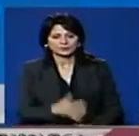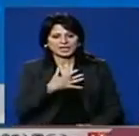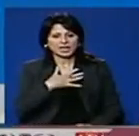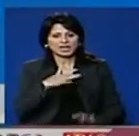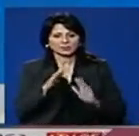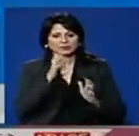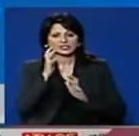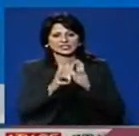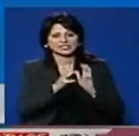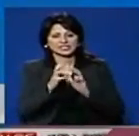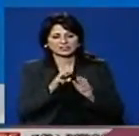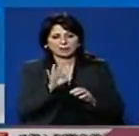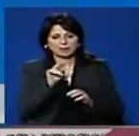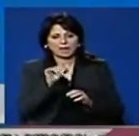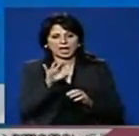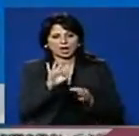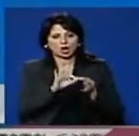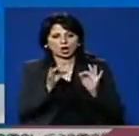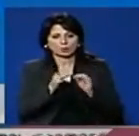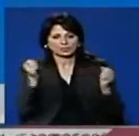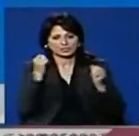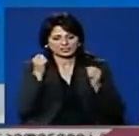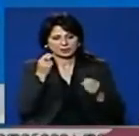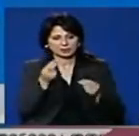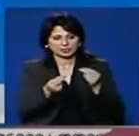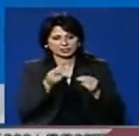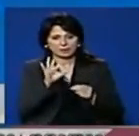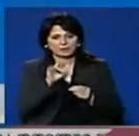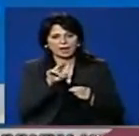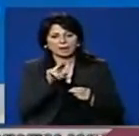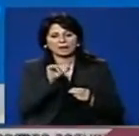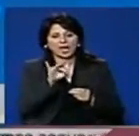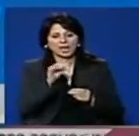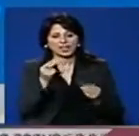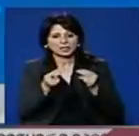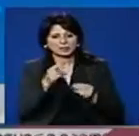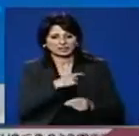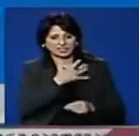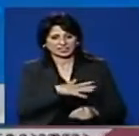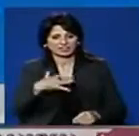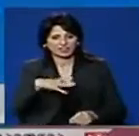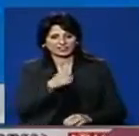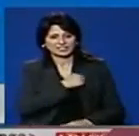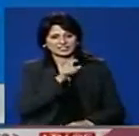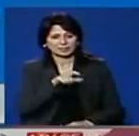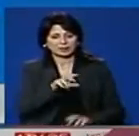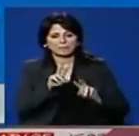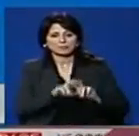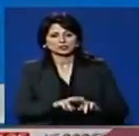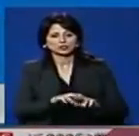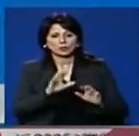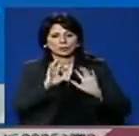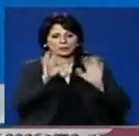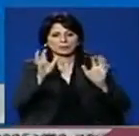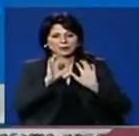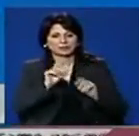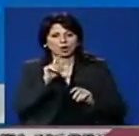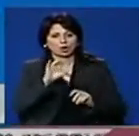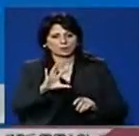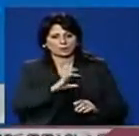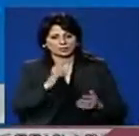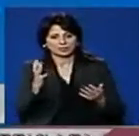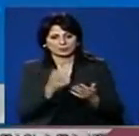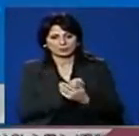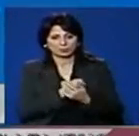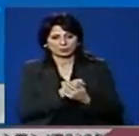მიმდინარე საერთაშორისო პარაოლიმპიური ტიპის სპორტული თამაშების პარაოლიმპიურ თამაშებში დაჯილდოვდა ქართველმა სამხედროებმა მჯდომარე ფრენბურთში ოქროს მედლები